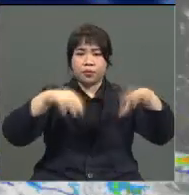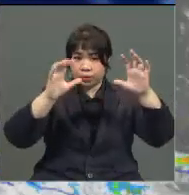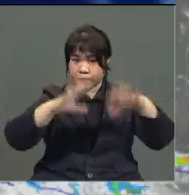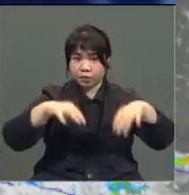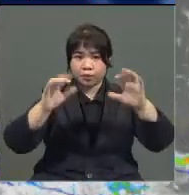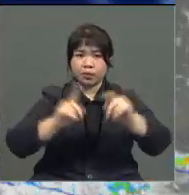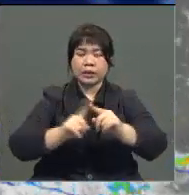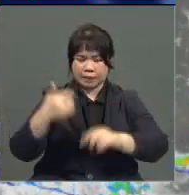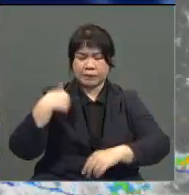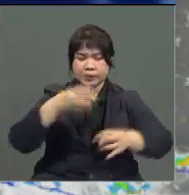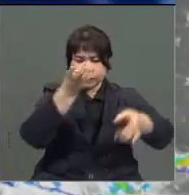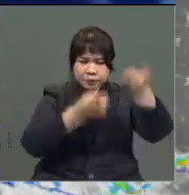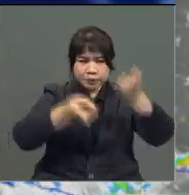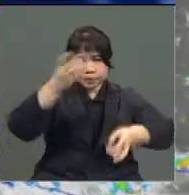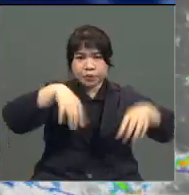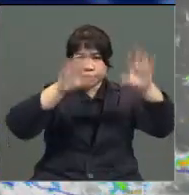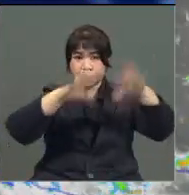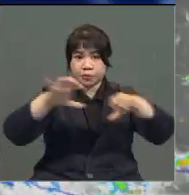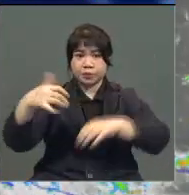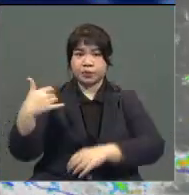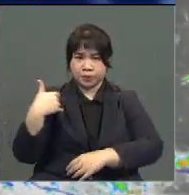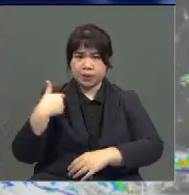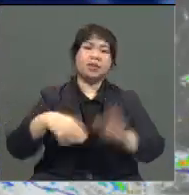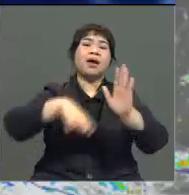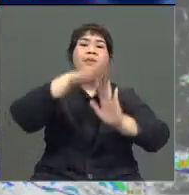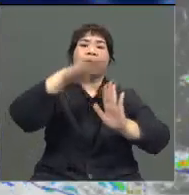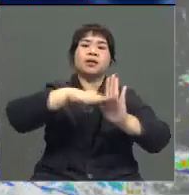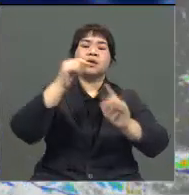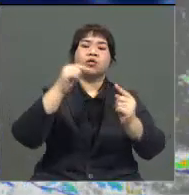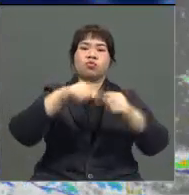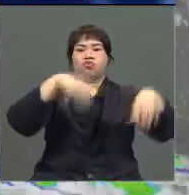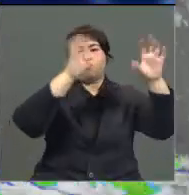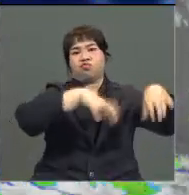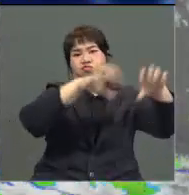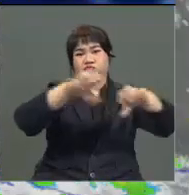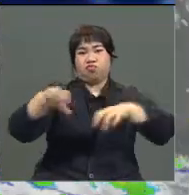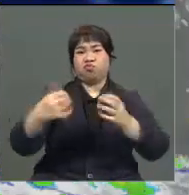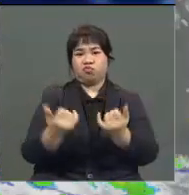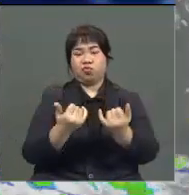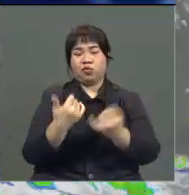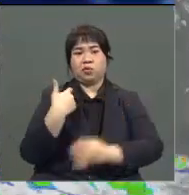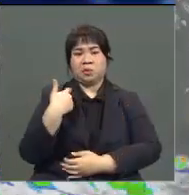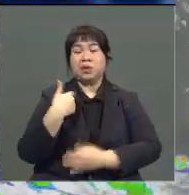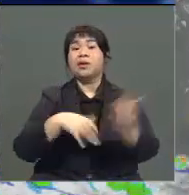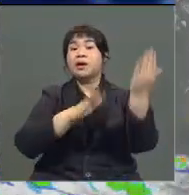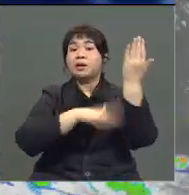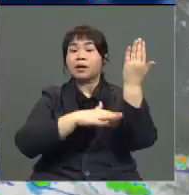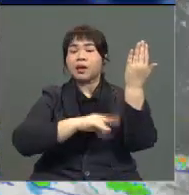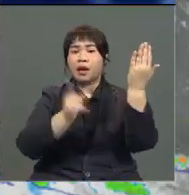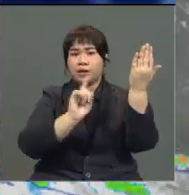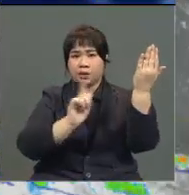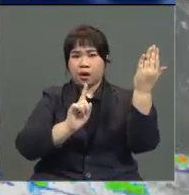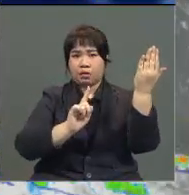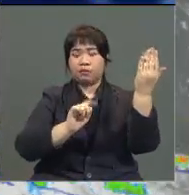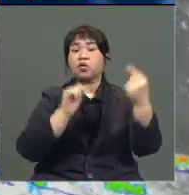แต่ว่ายังมีฝนตกเล็กน้อยถึงปานกลางส่วนภาคเหนือก็มีการกระจายของฝนมากที่สุดในวันนี้ส่วนภาคใต้คลื่น